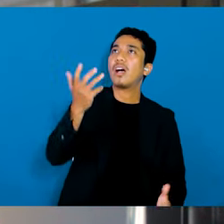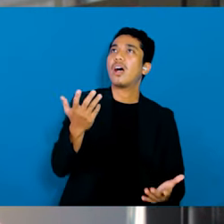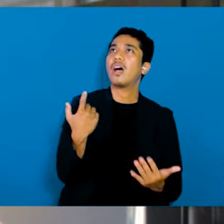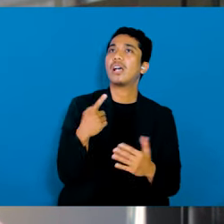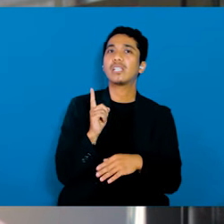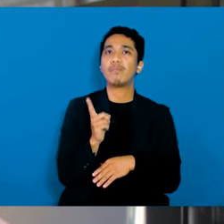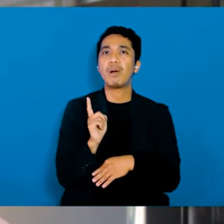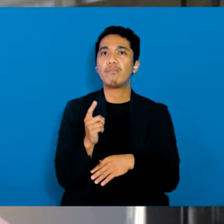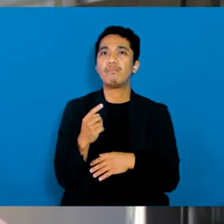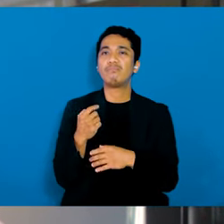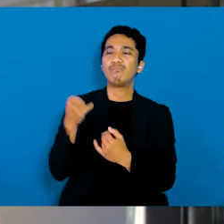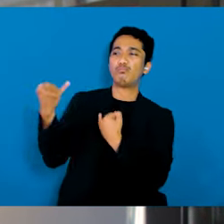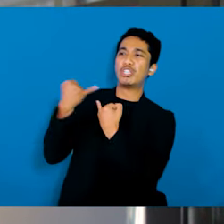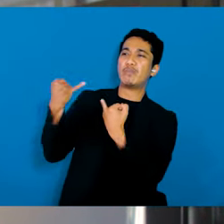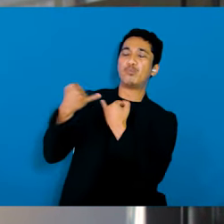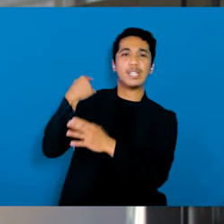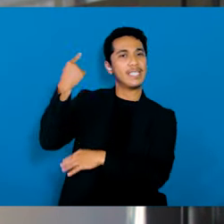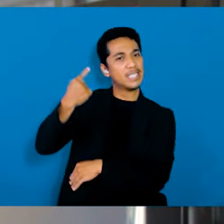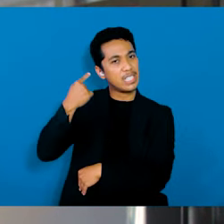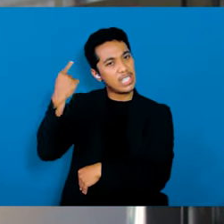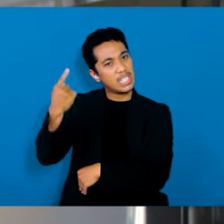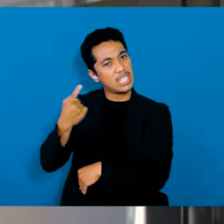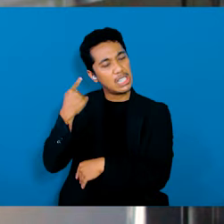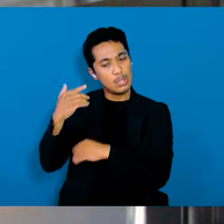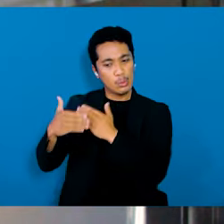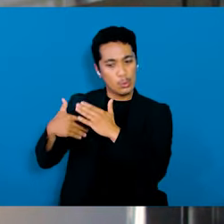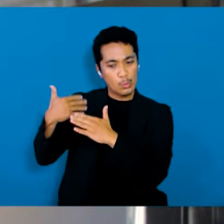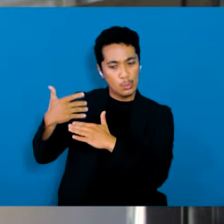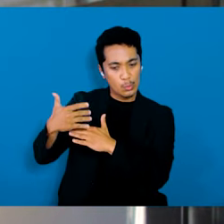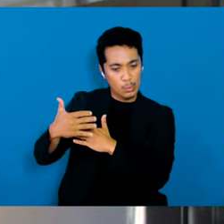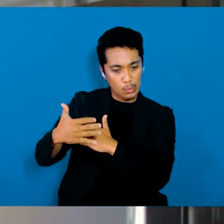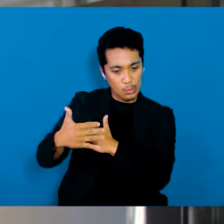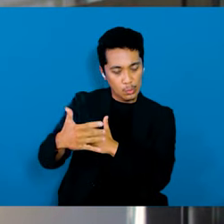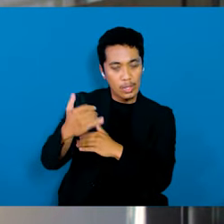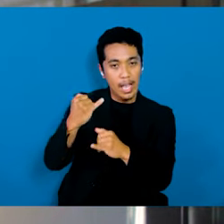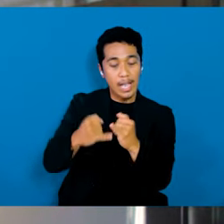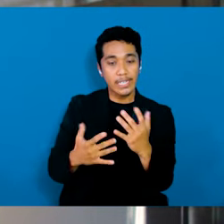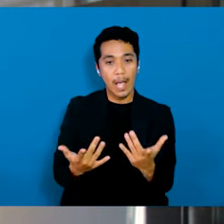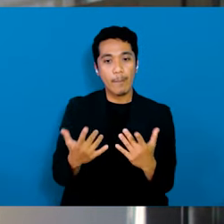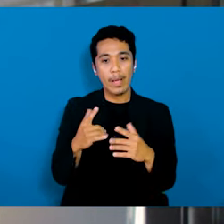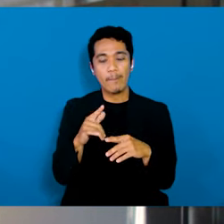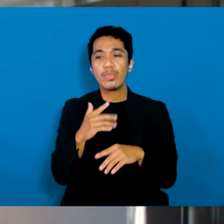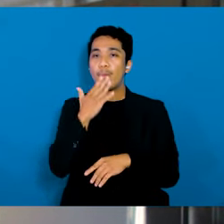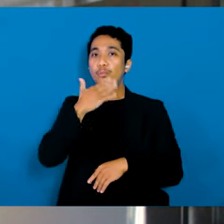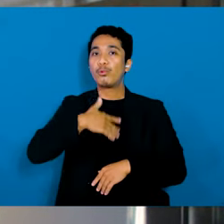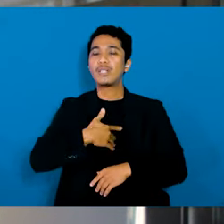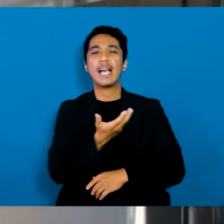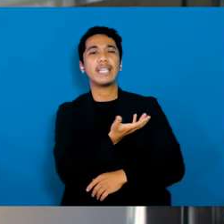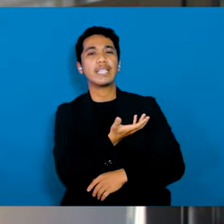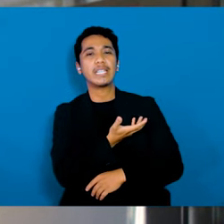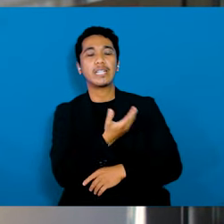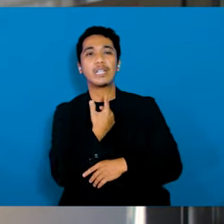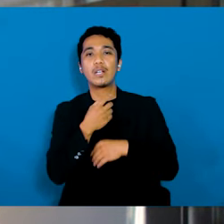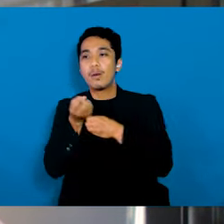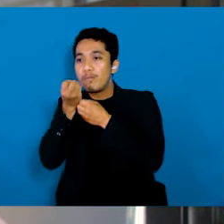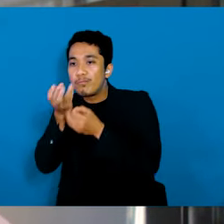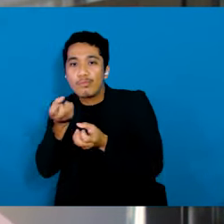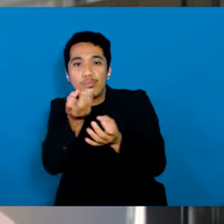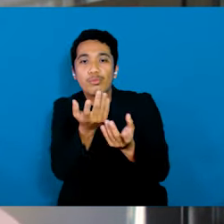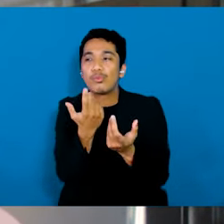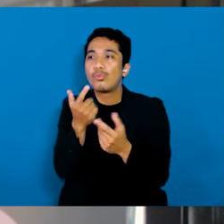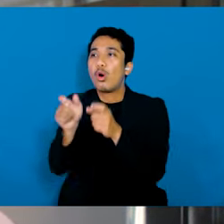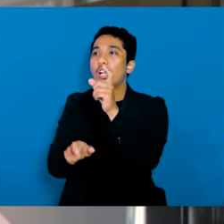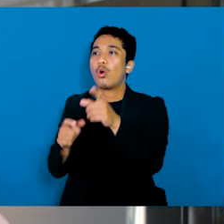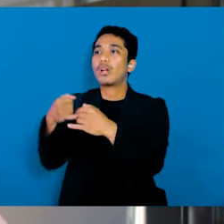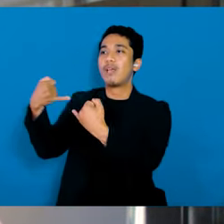karena sering mendapatkan bulian-bulian itu akhirnya punya keinginan untuk ngasih tahu orang yang